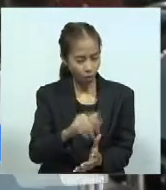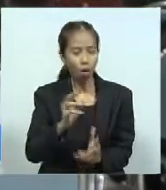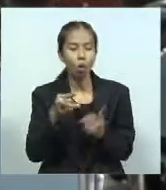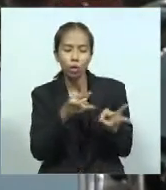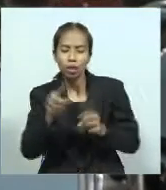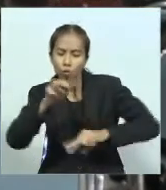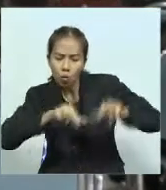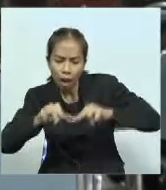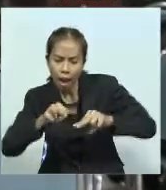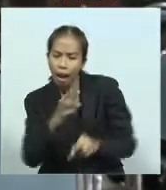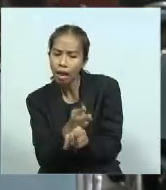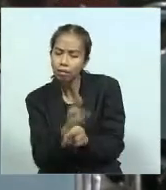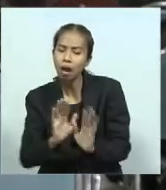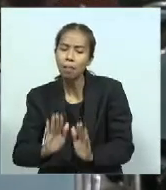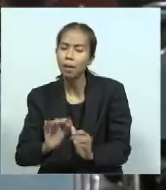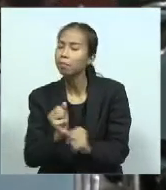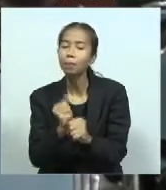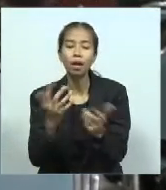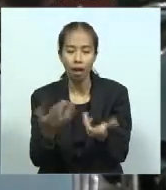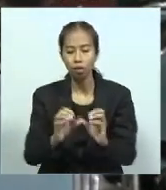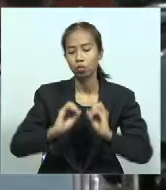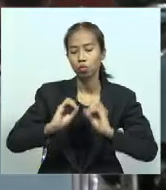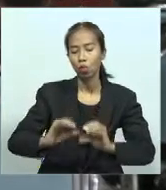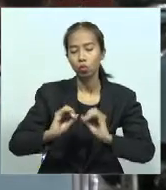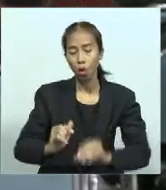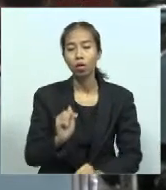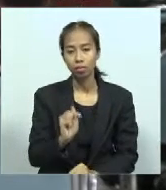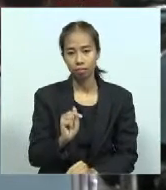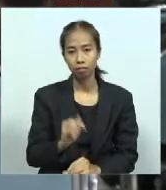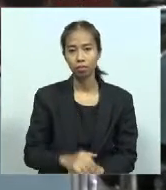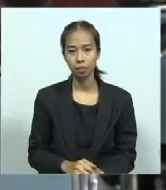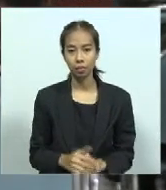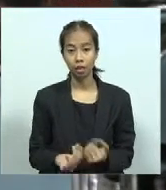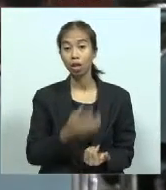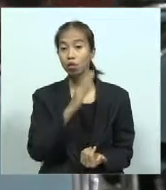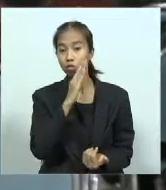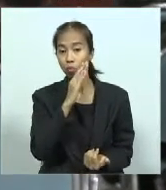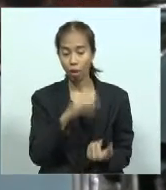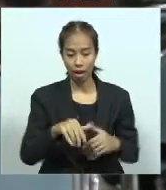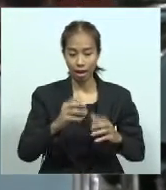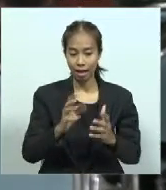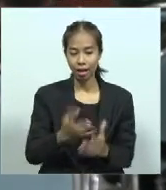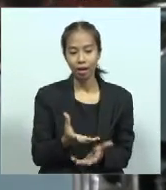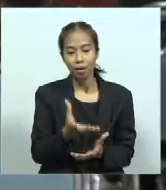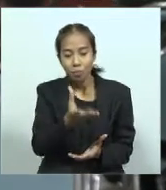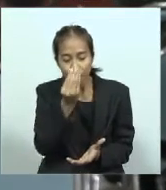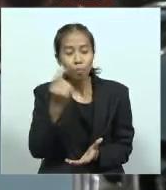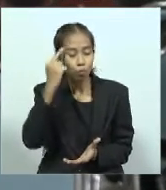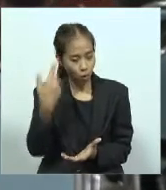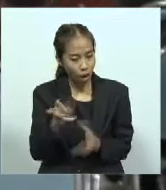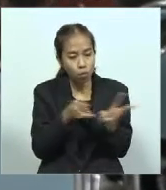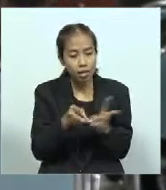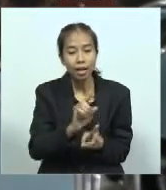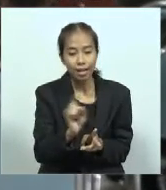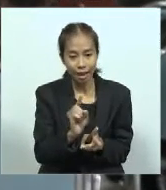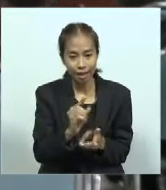ในงานได้นานนะครับส่วนหนึ่งก็จะหลังจากใช้เครื่องไม้เครื่องมือเสร็จแล้วก็จะจำลองสถานการณ์ว่าเหตุการณ์แบบไหนเอาเครื่องไม้เ